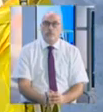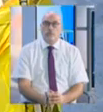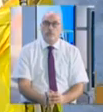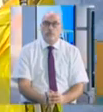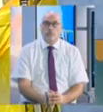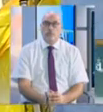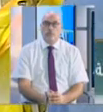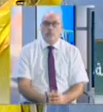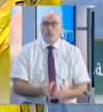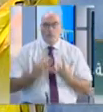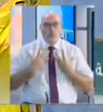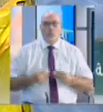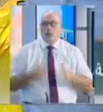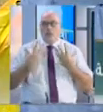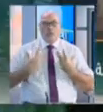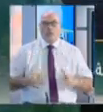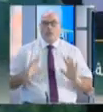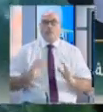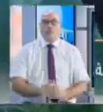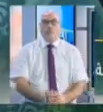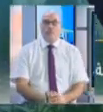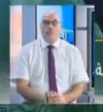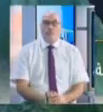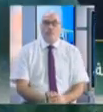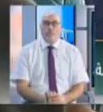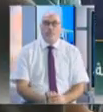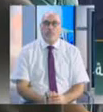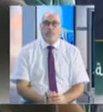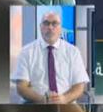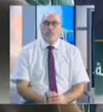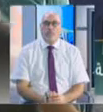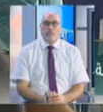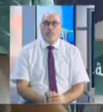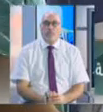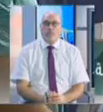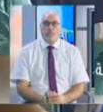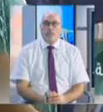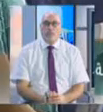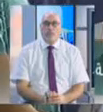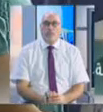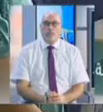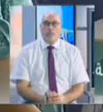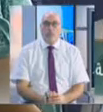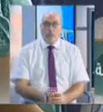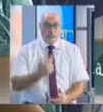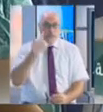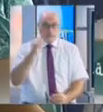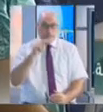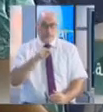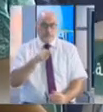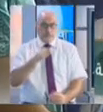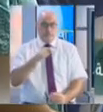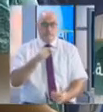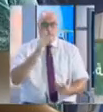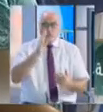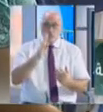الحمد لله منعت ولاد. يعني اللي تشوفوا حالات تستحق يعني باش نحولوها الى مستشفيات اكبر عندها